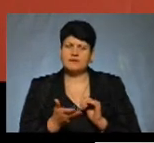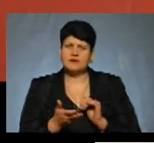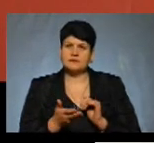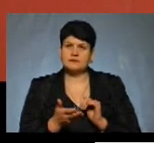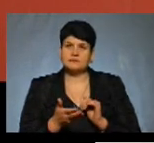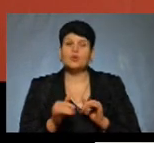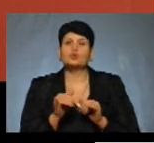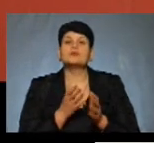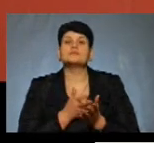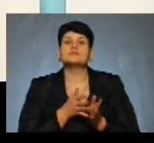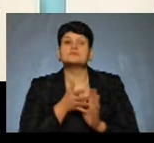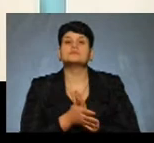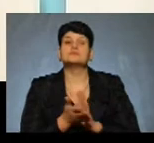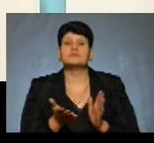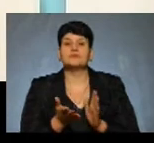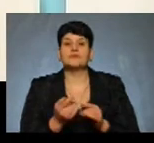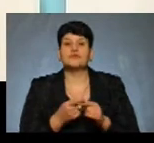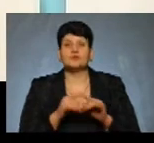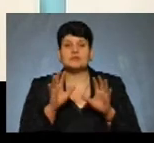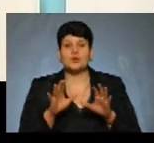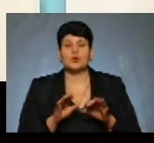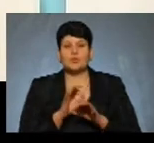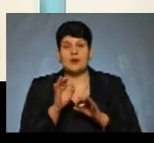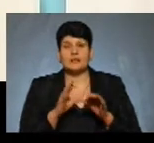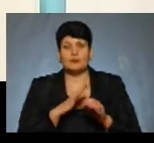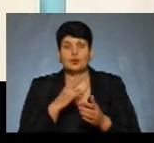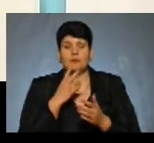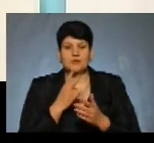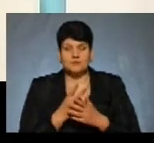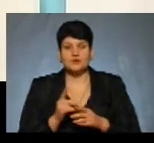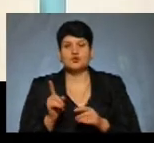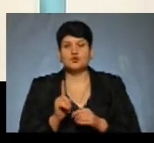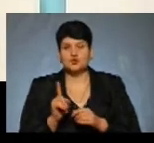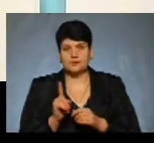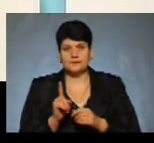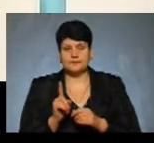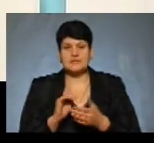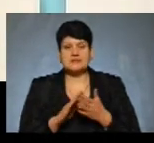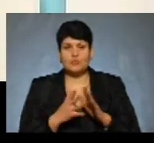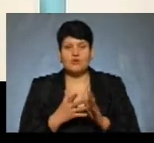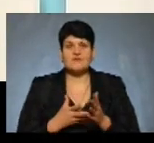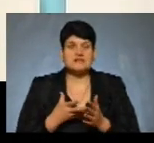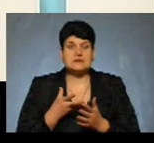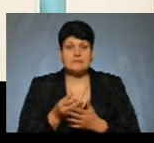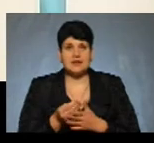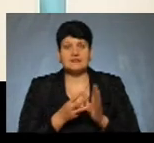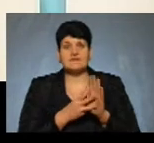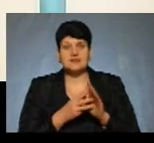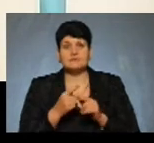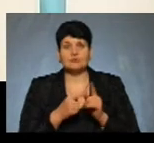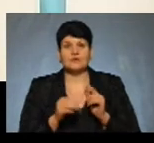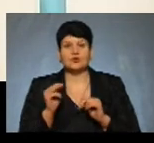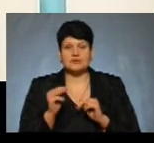Куди він йде? В цьому законопроєкті було передбачено, що за умови сплати 8,5